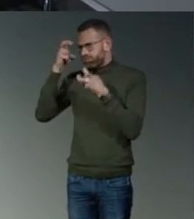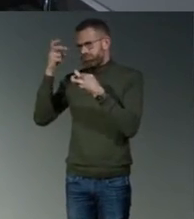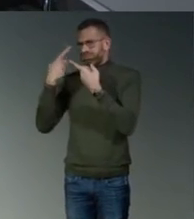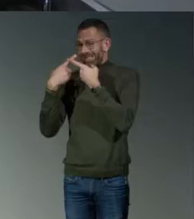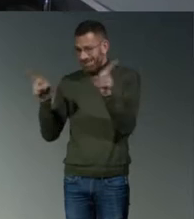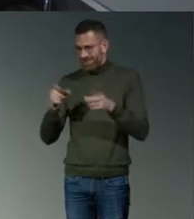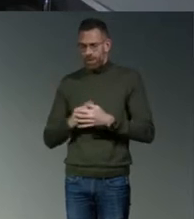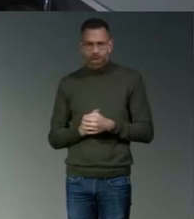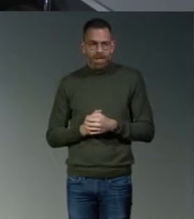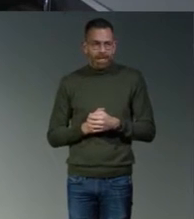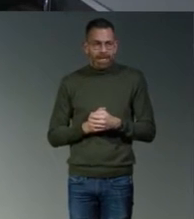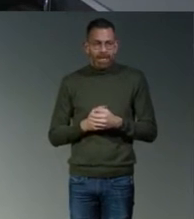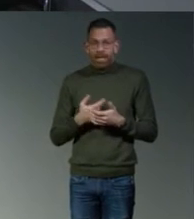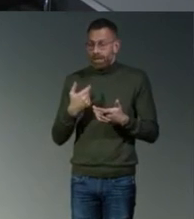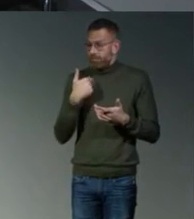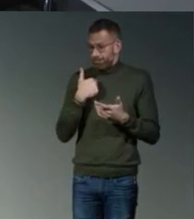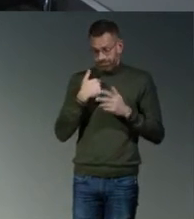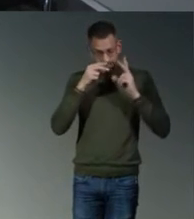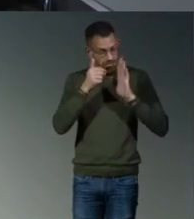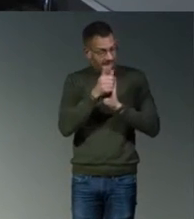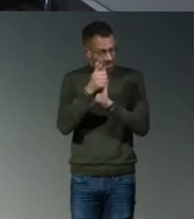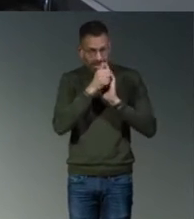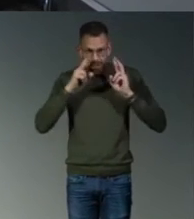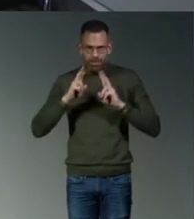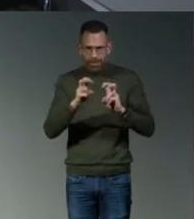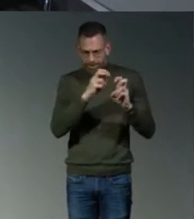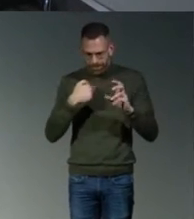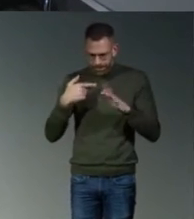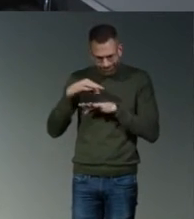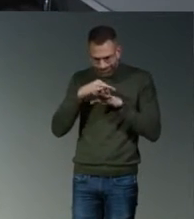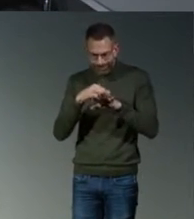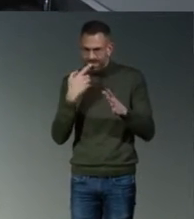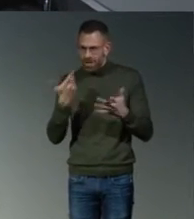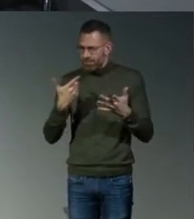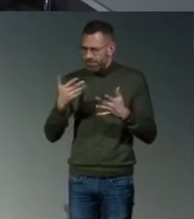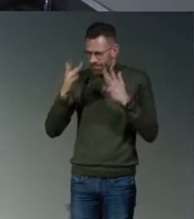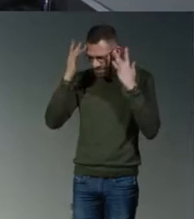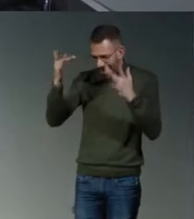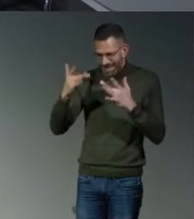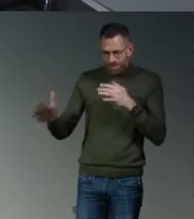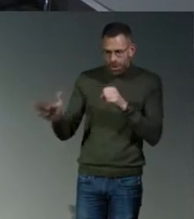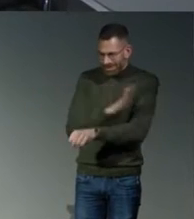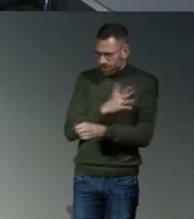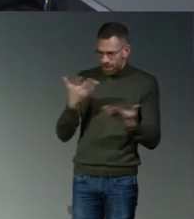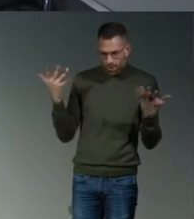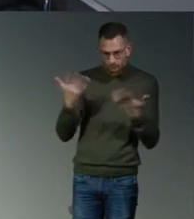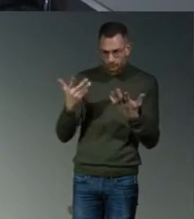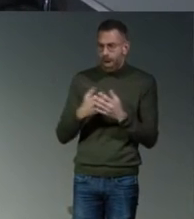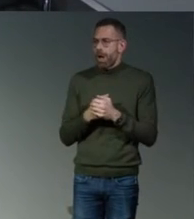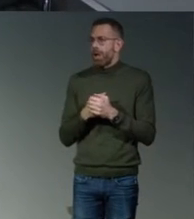Et donc, en fait, ce qui m'a guidé dans ma recherche de personnages, c'est un peu ça. C'est quel type d'expérience de saturation et quel type d'expérience